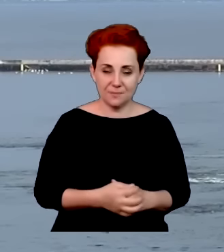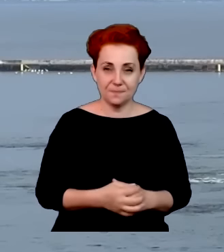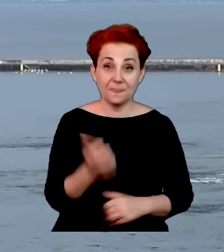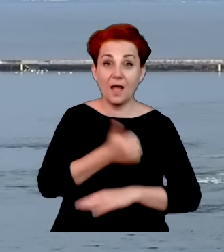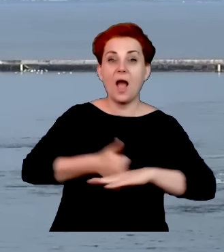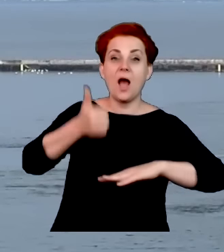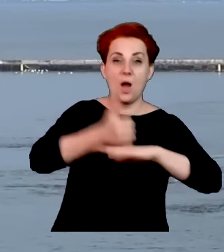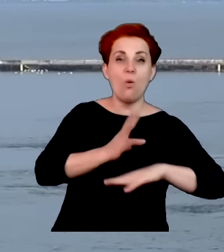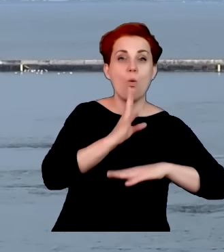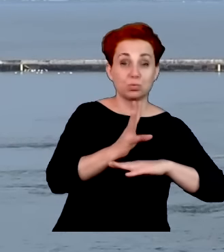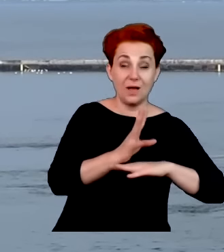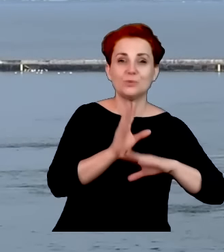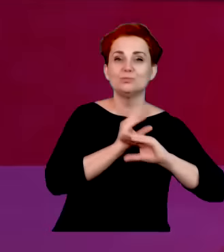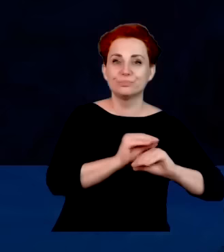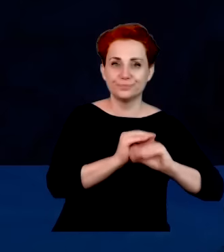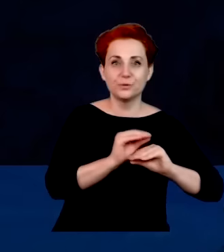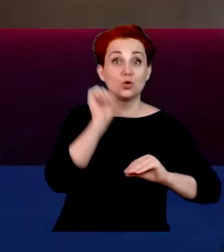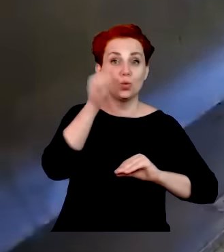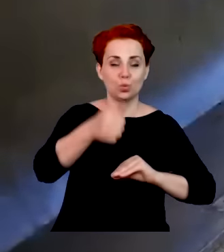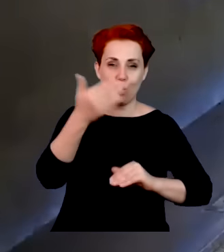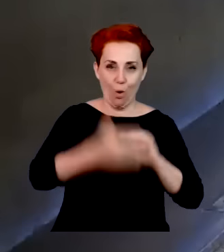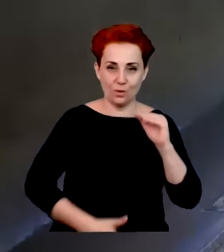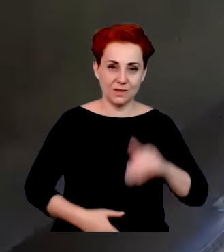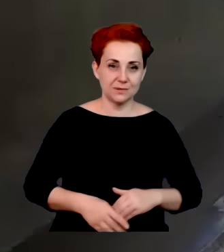USA szkolenie potrwa do jutra.